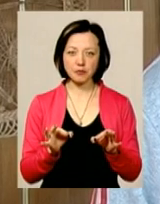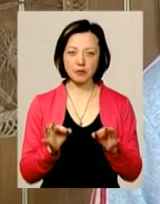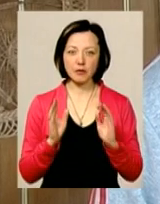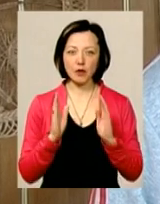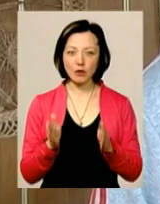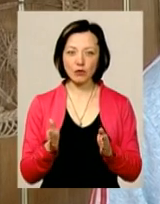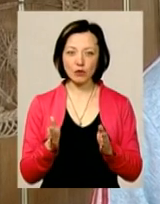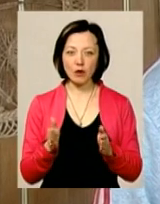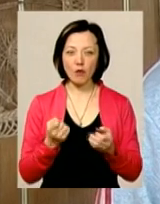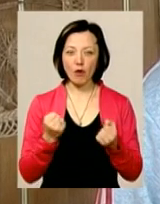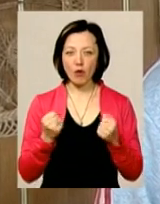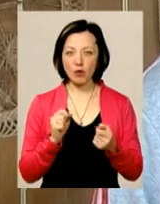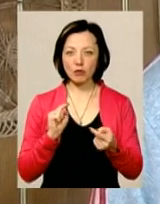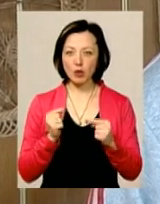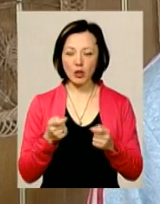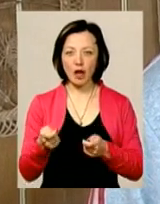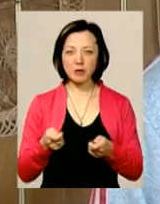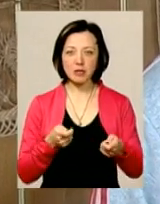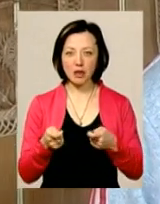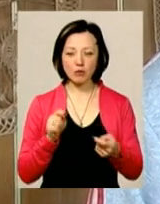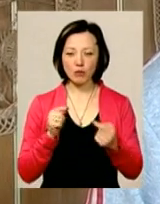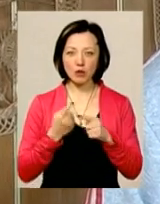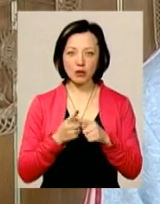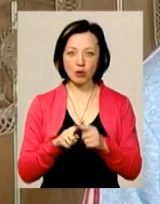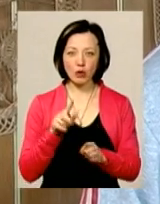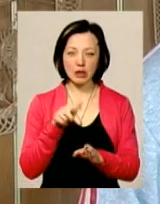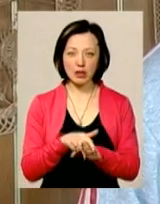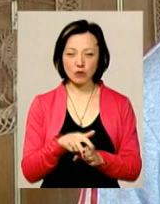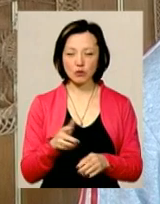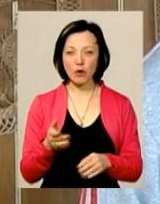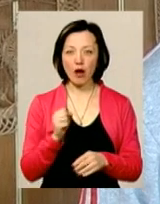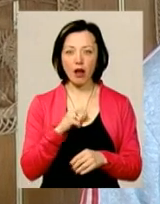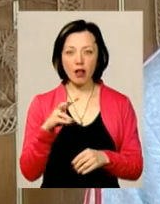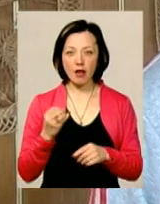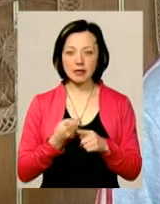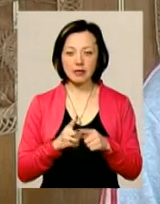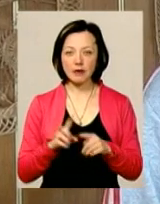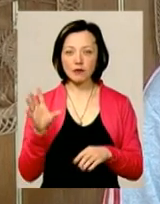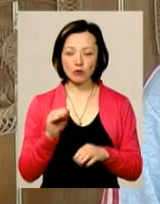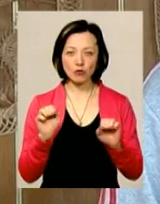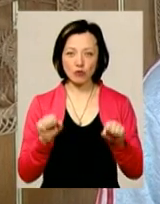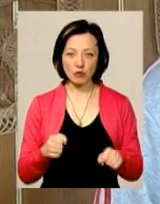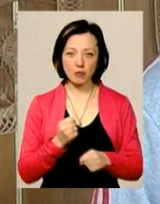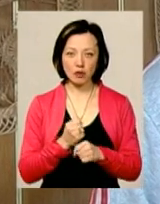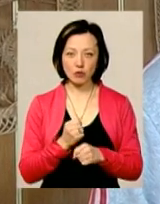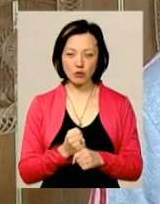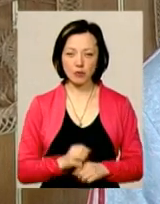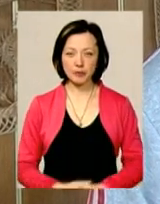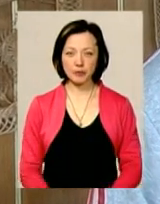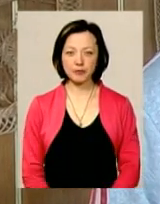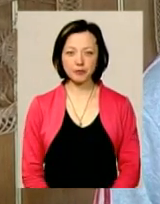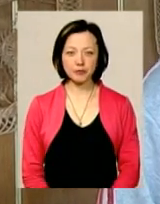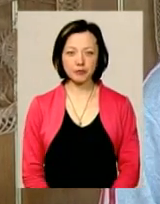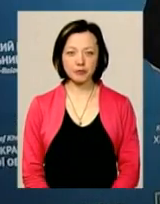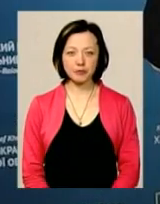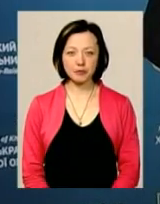буде боротися проти адміністрації, проти цього тиску, але все, що можемо, ми працюємо в цьому